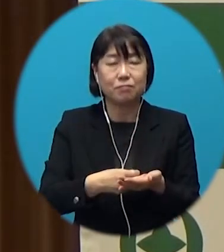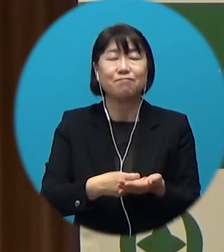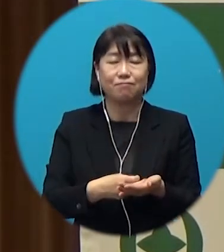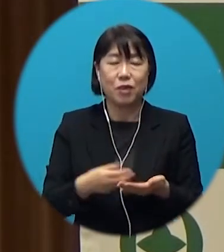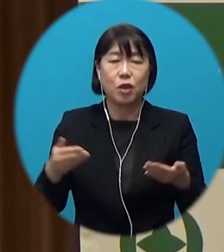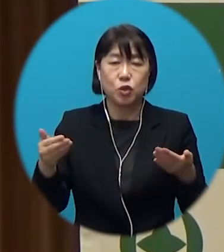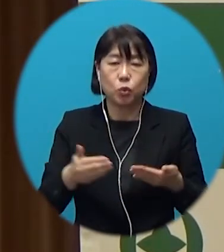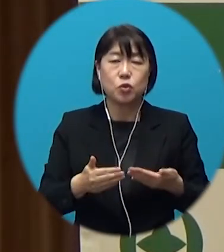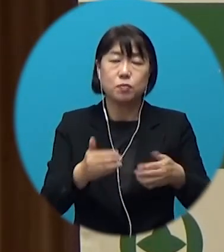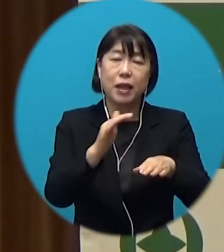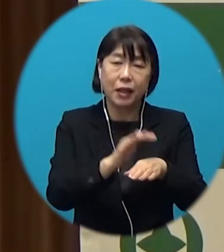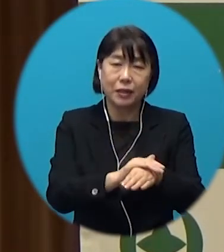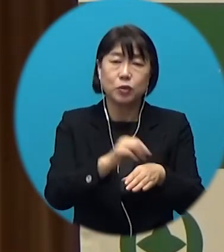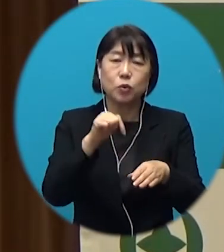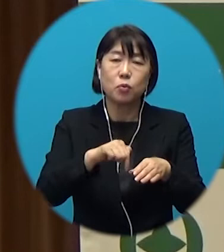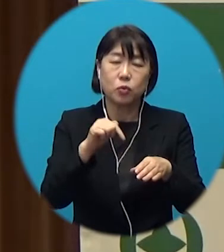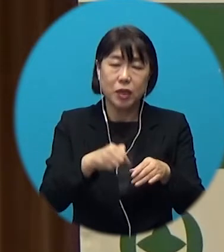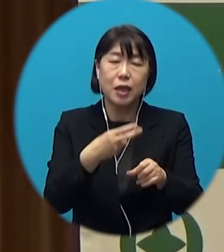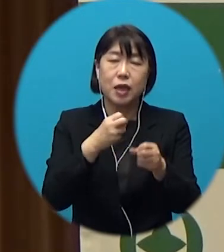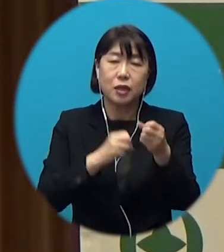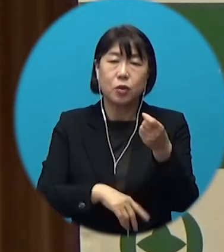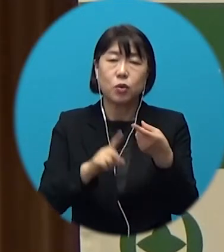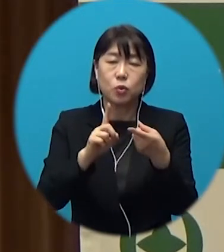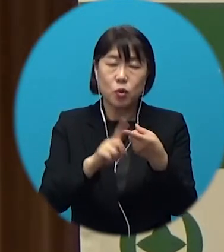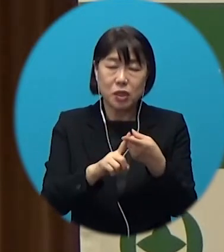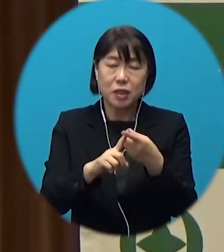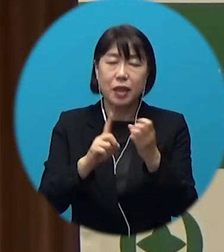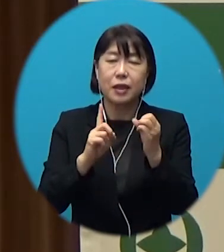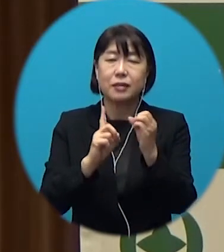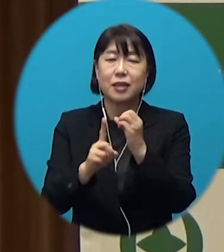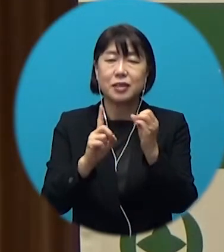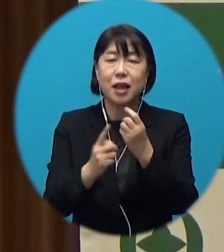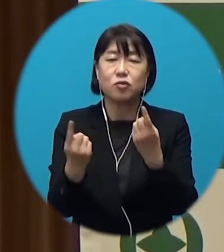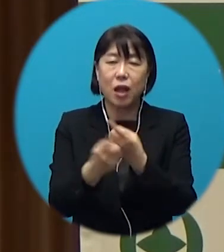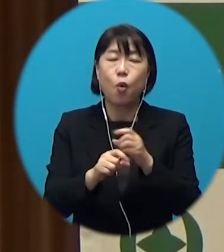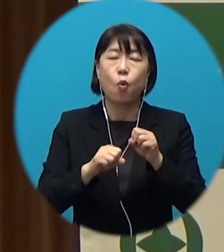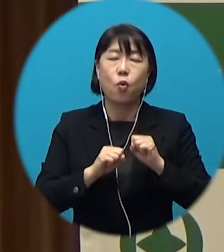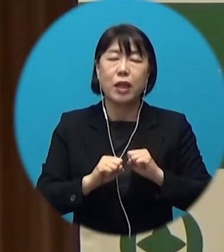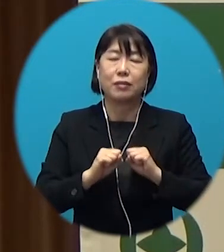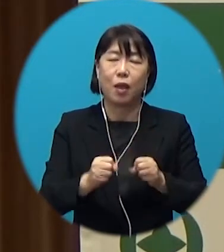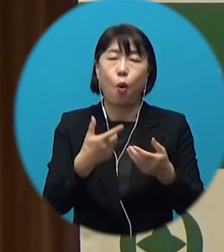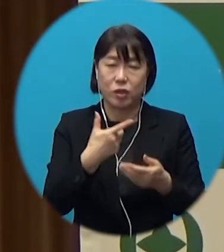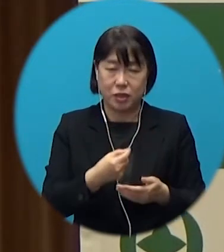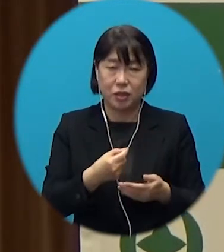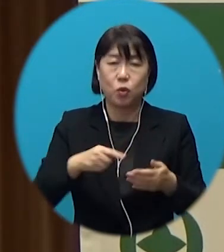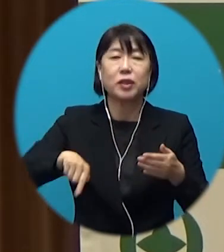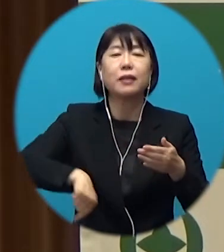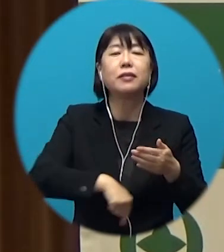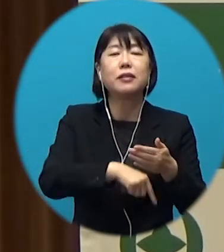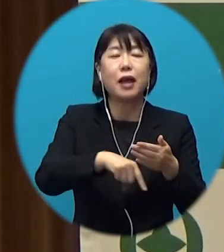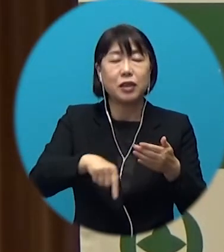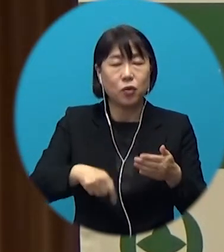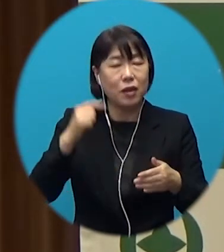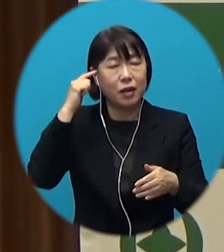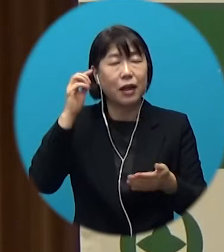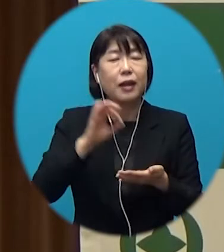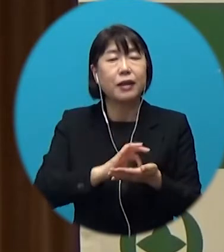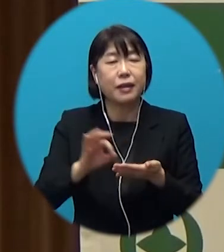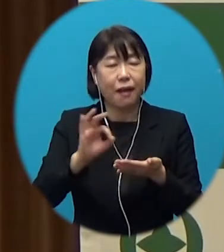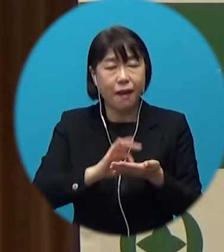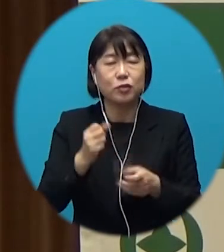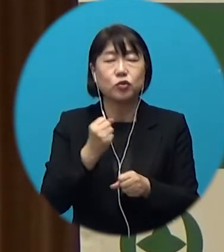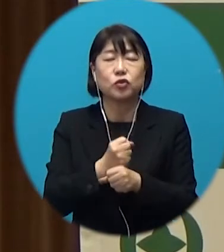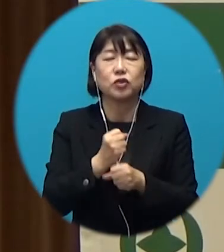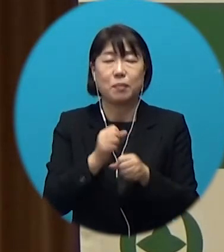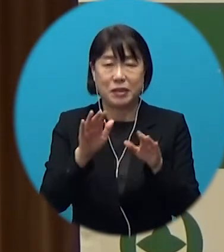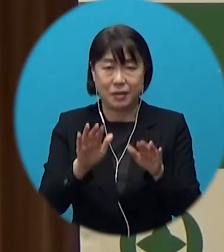そのものの中に、基本として置いてほしいということでありまして、そういった中身をリビューしながら策定をさせていただき